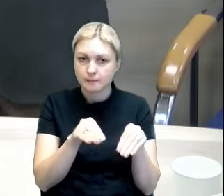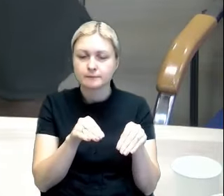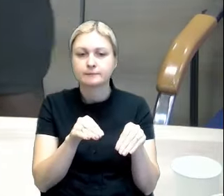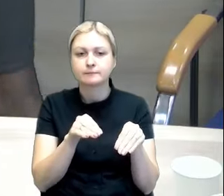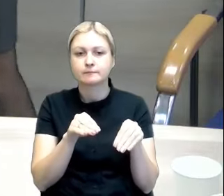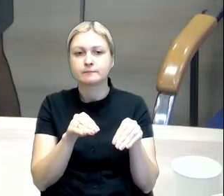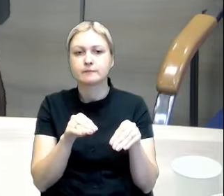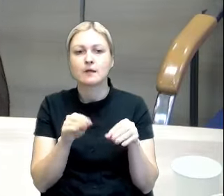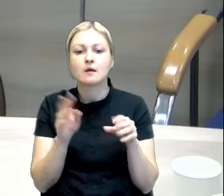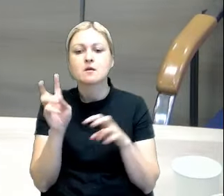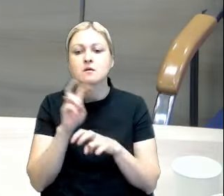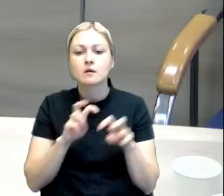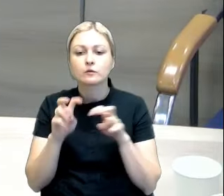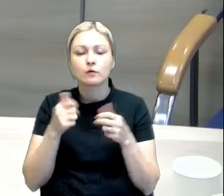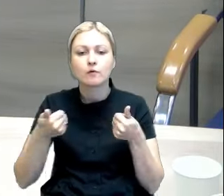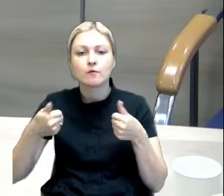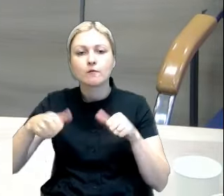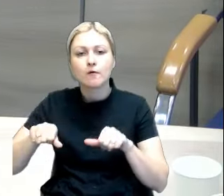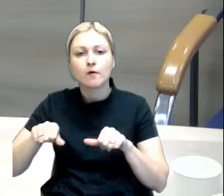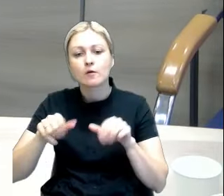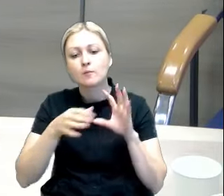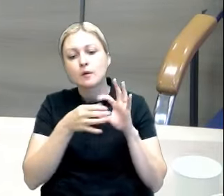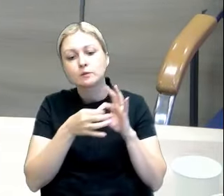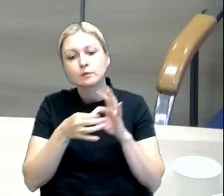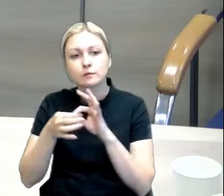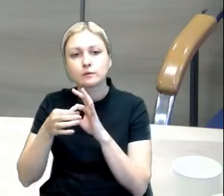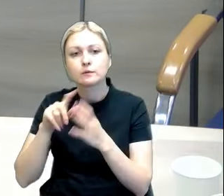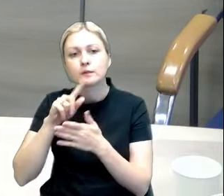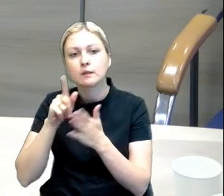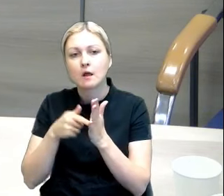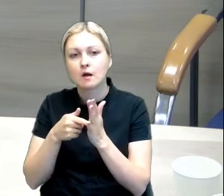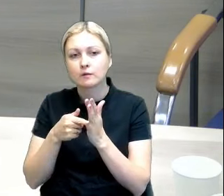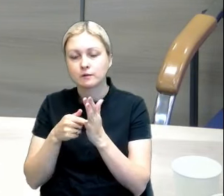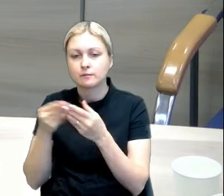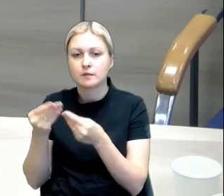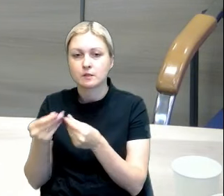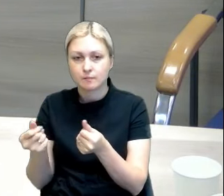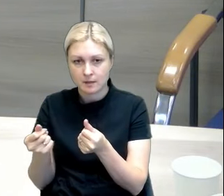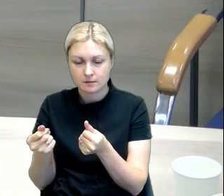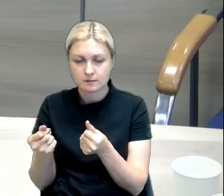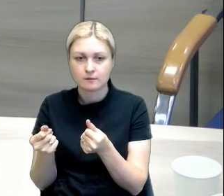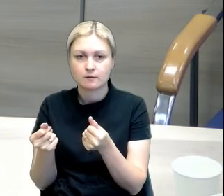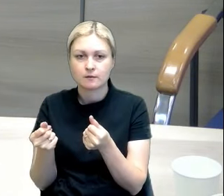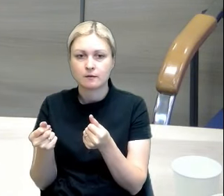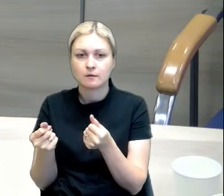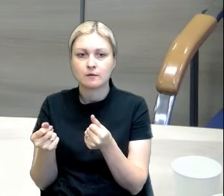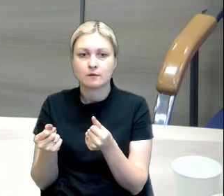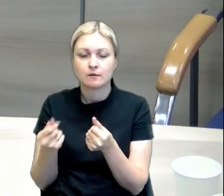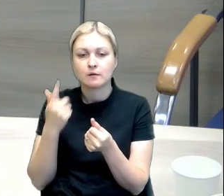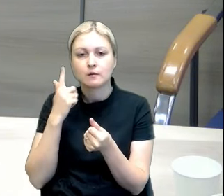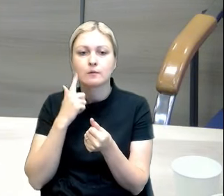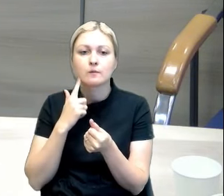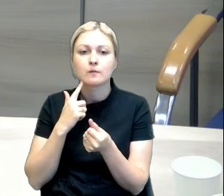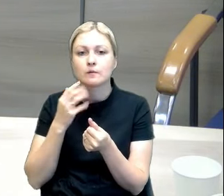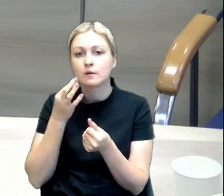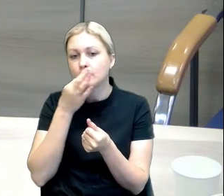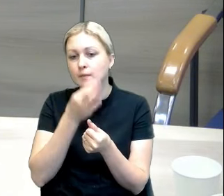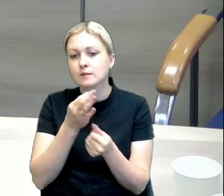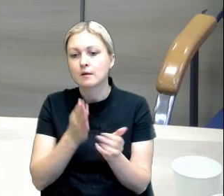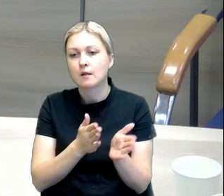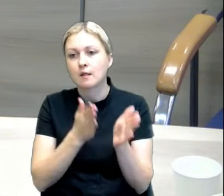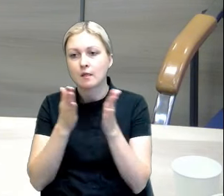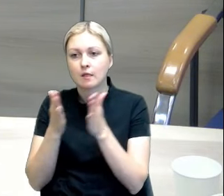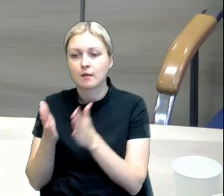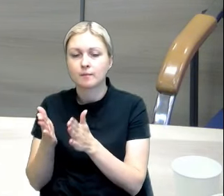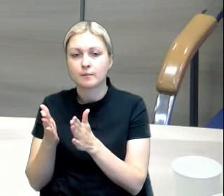kaip šitą jungti ir šitą klausimą išspręsti bet norėčiau pakalbėt apie sekančią jungtį apie baltijos